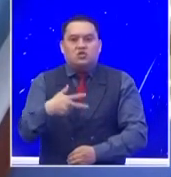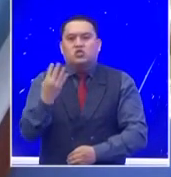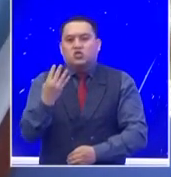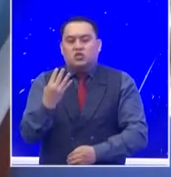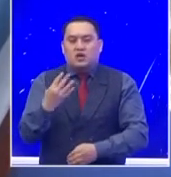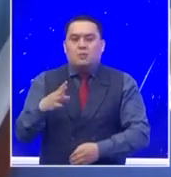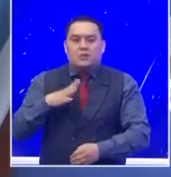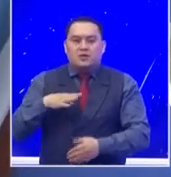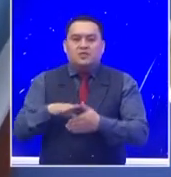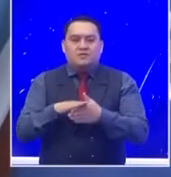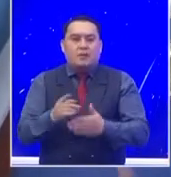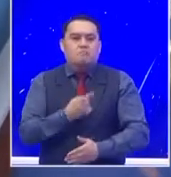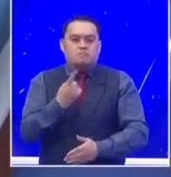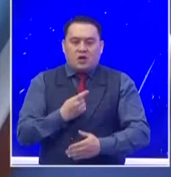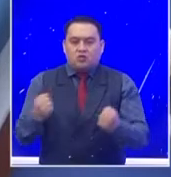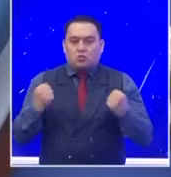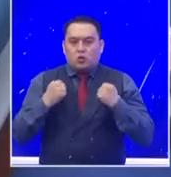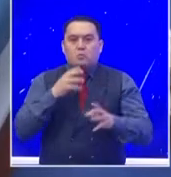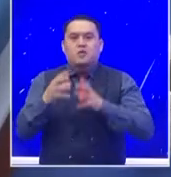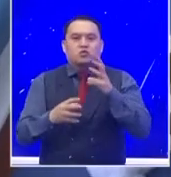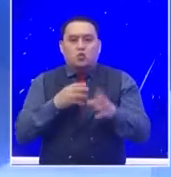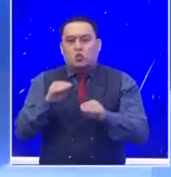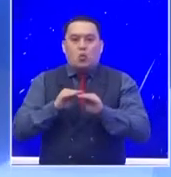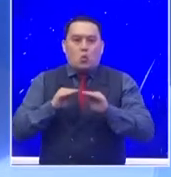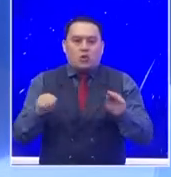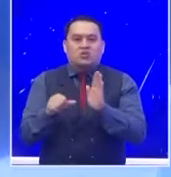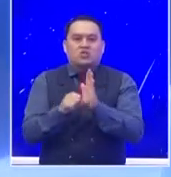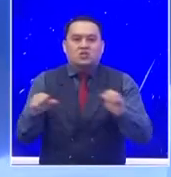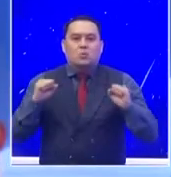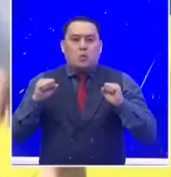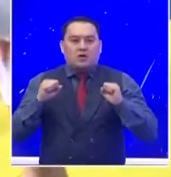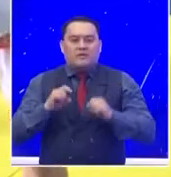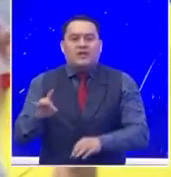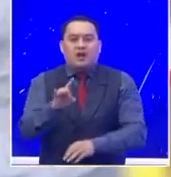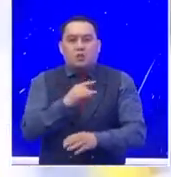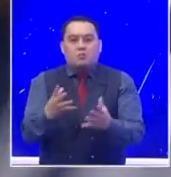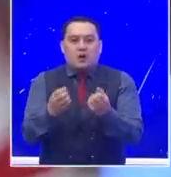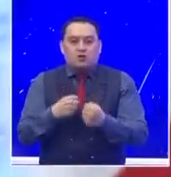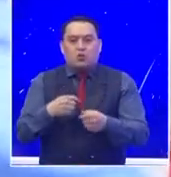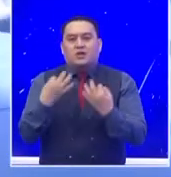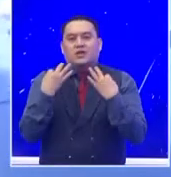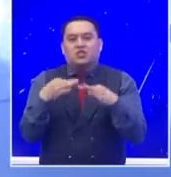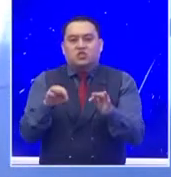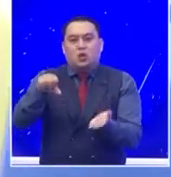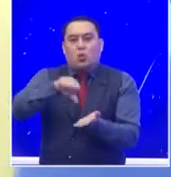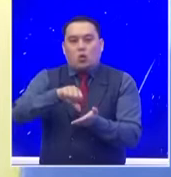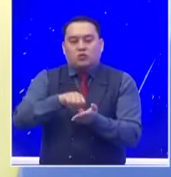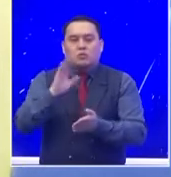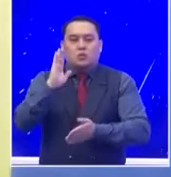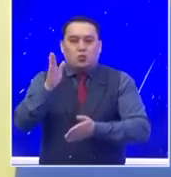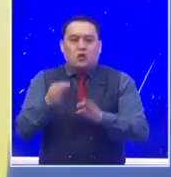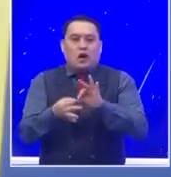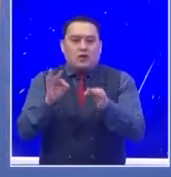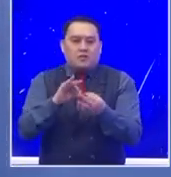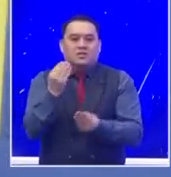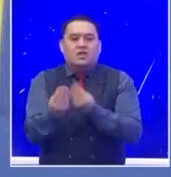удостоились звания мастера спорта международного класса шесть спортсменов региона получили лицензию на участие в предстоящих олимпийских